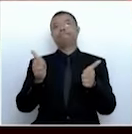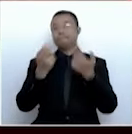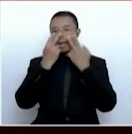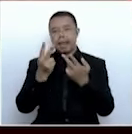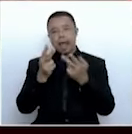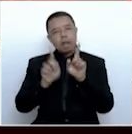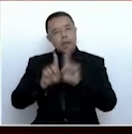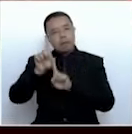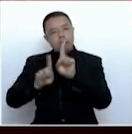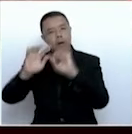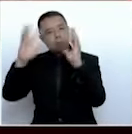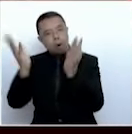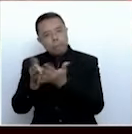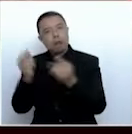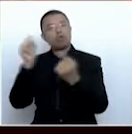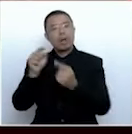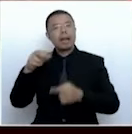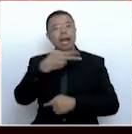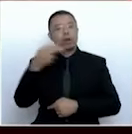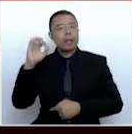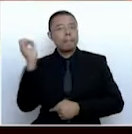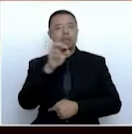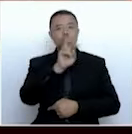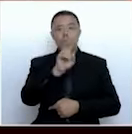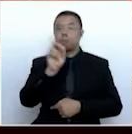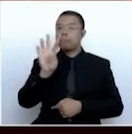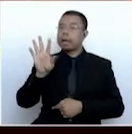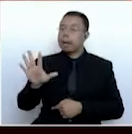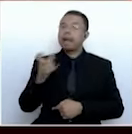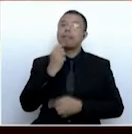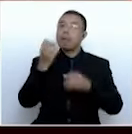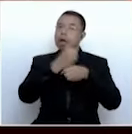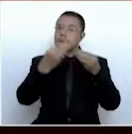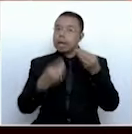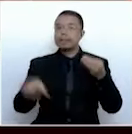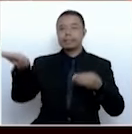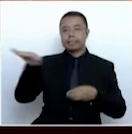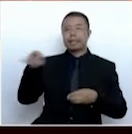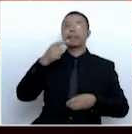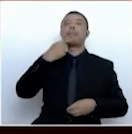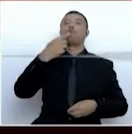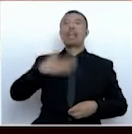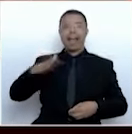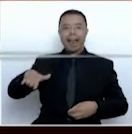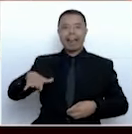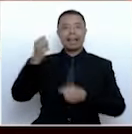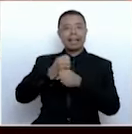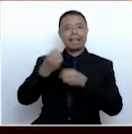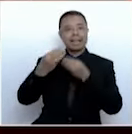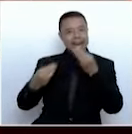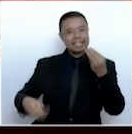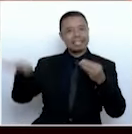menghadapi persaingan global menuju Indonesia Emas 2045. Tentang generasi Z, saya punya anak Gen Z juga. Insya